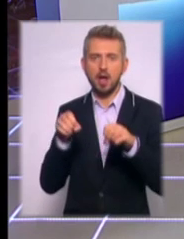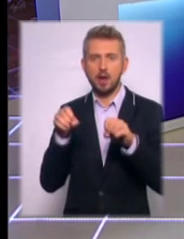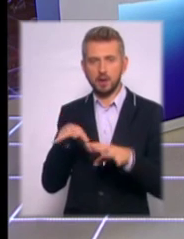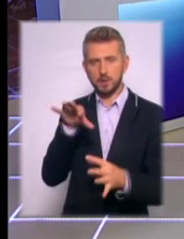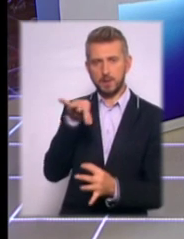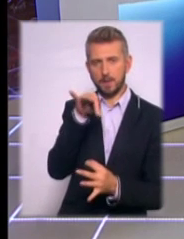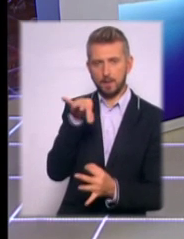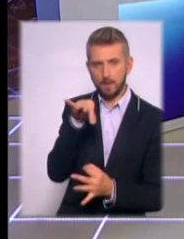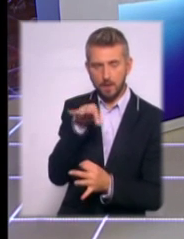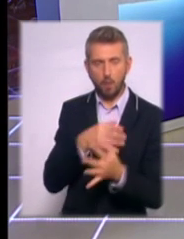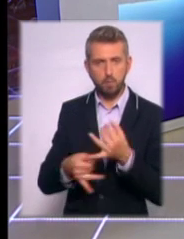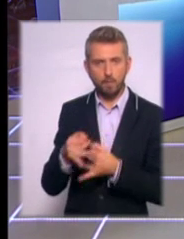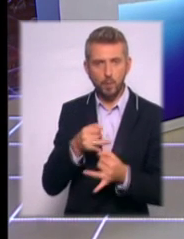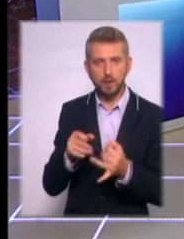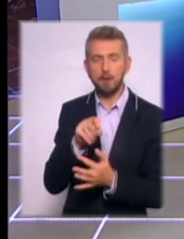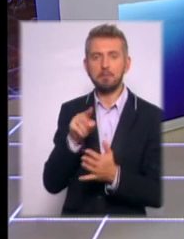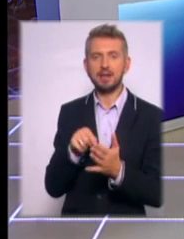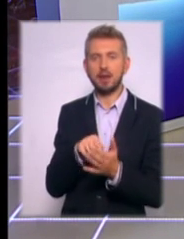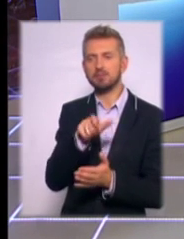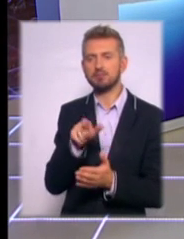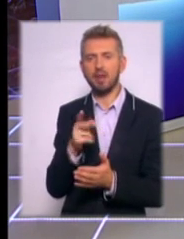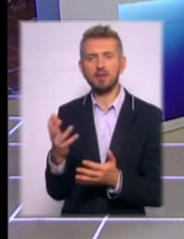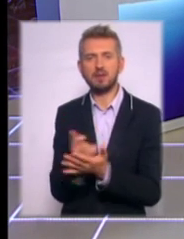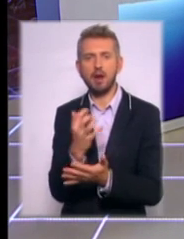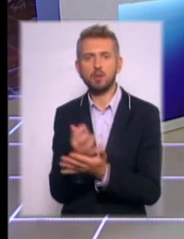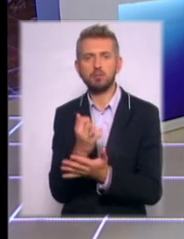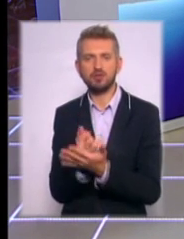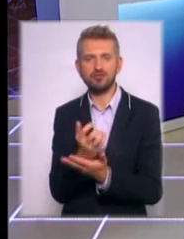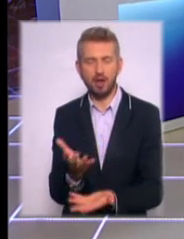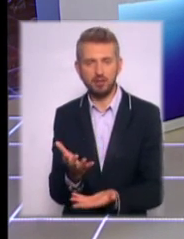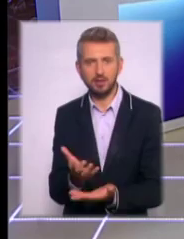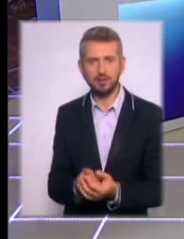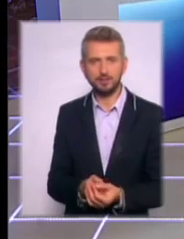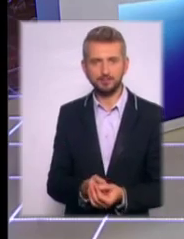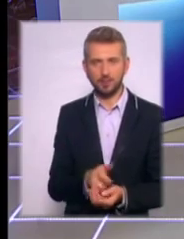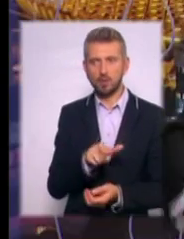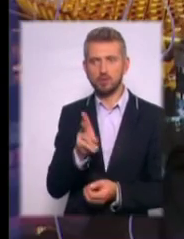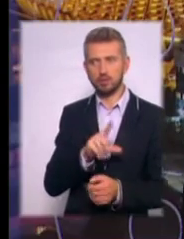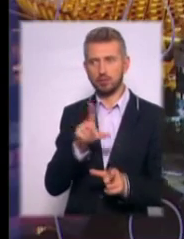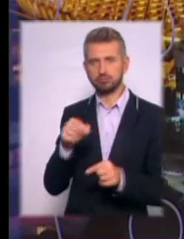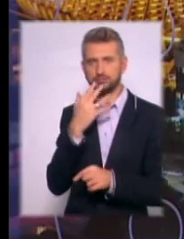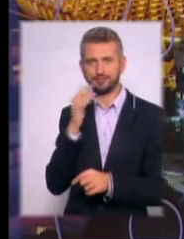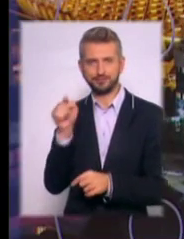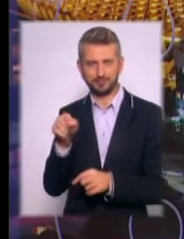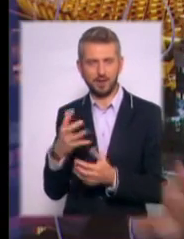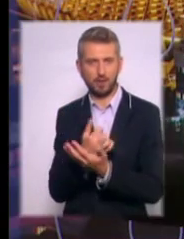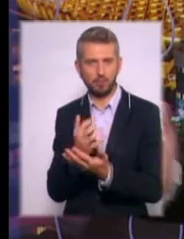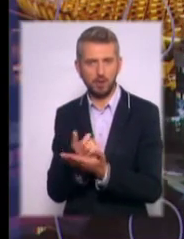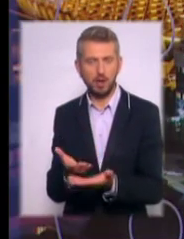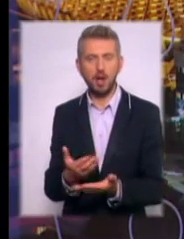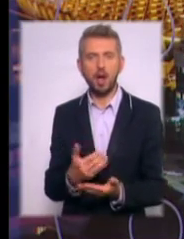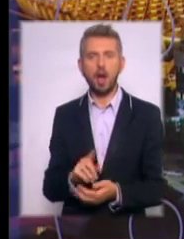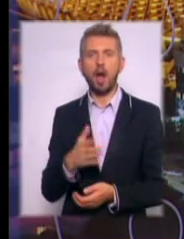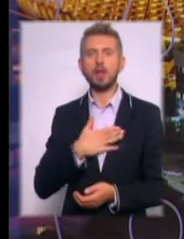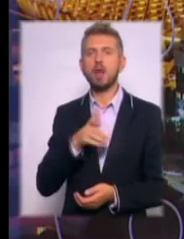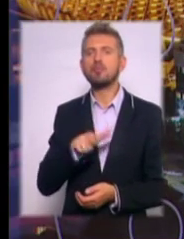дискутується, обговорюється. Питання заробітчан отак постало, як противага, можливо, позитивному рішенню цього питання. Мовляв, а що наші